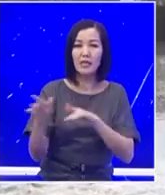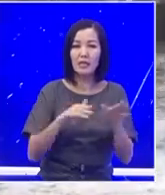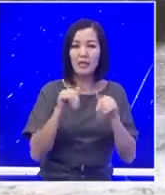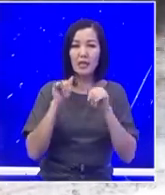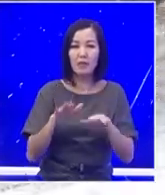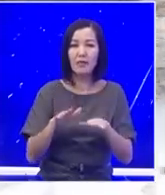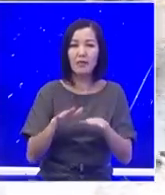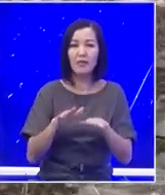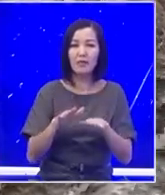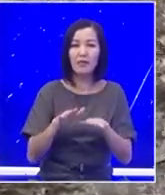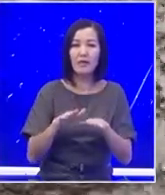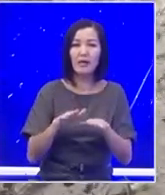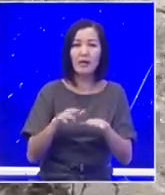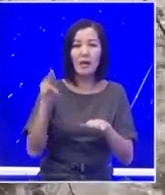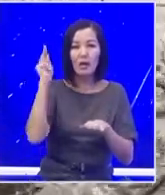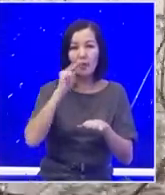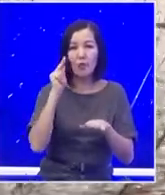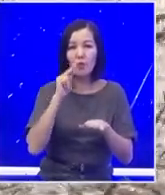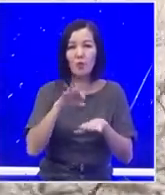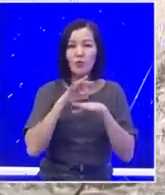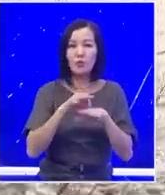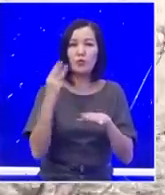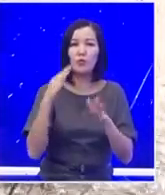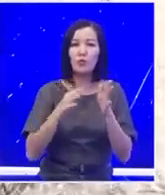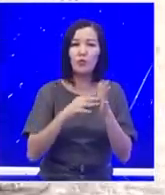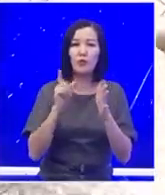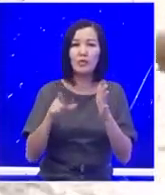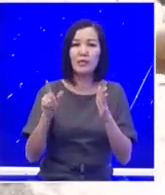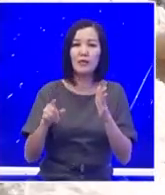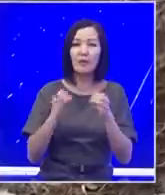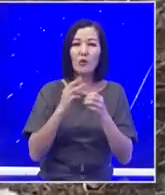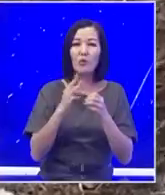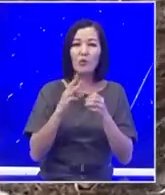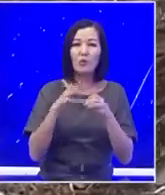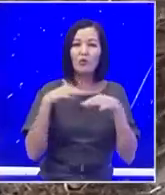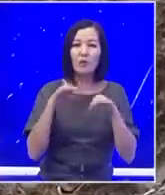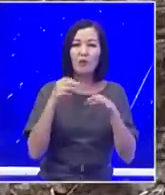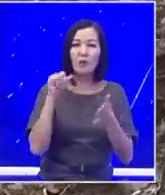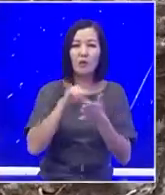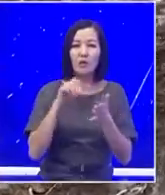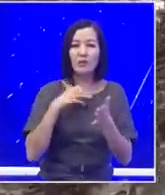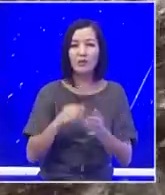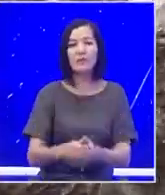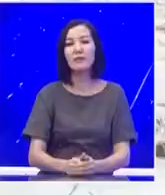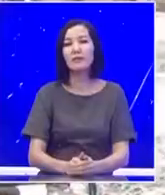қабылданды. Тактикалық және арнайы жаттығуларды өткізу үшін 39 адам 13 дана автокөлік қатысты.